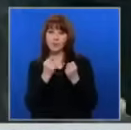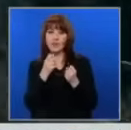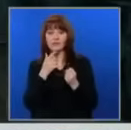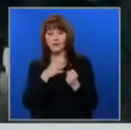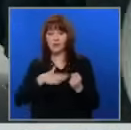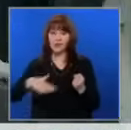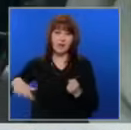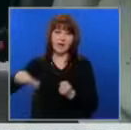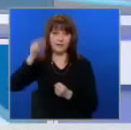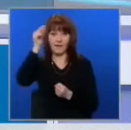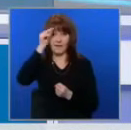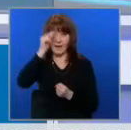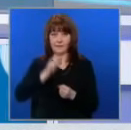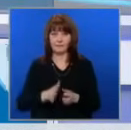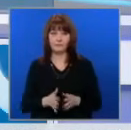страната.